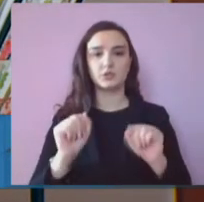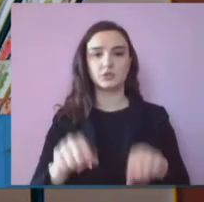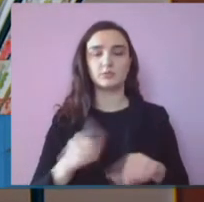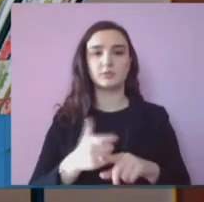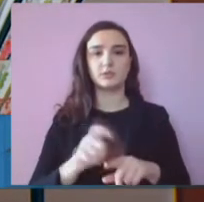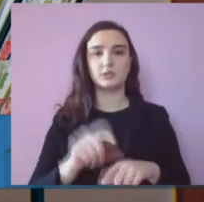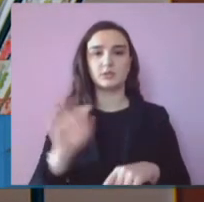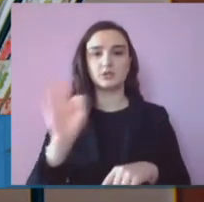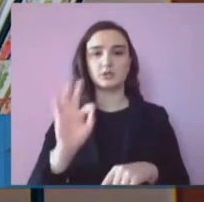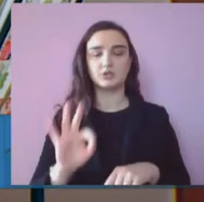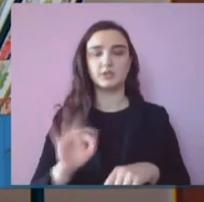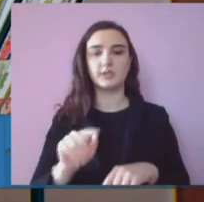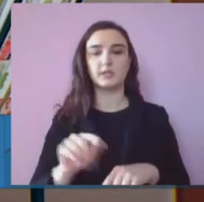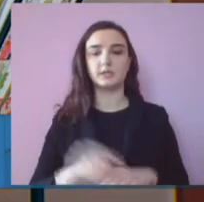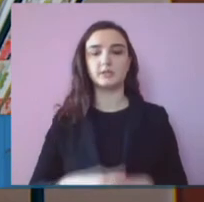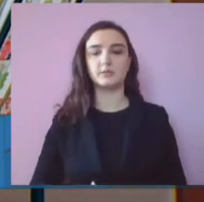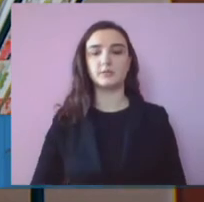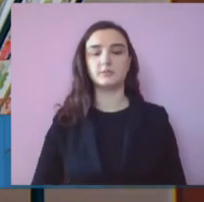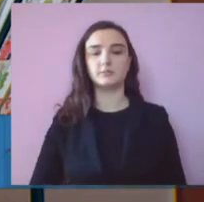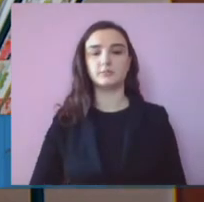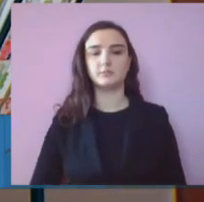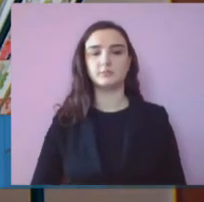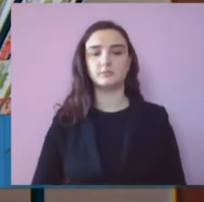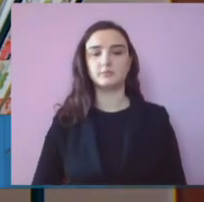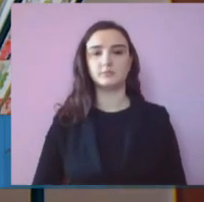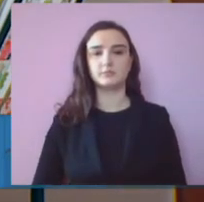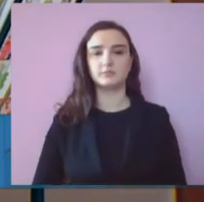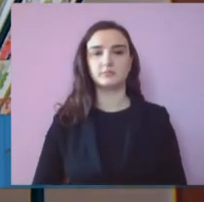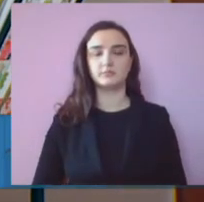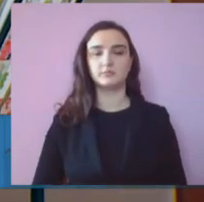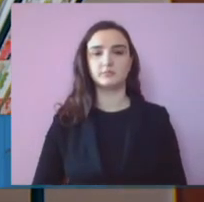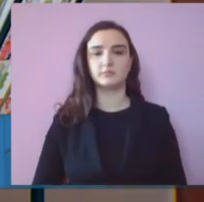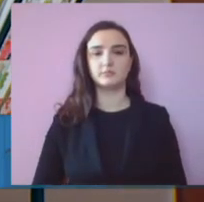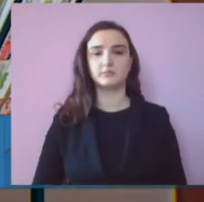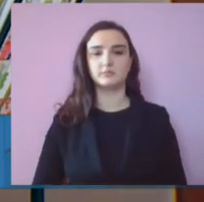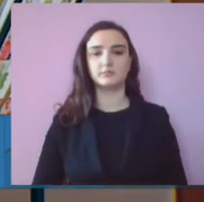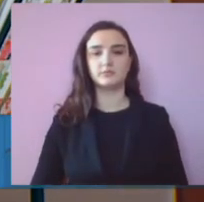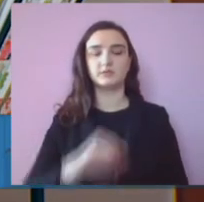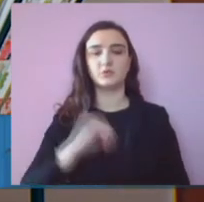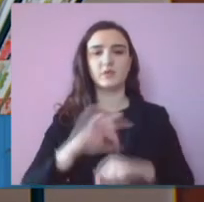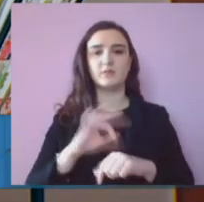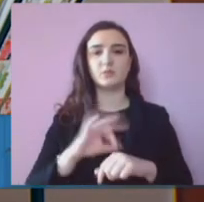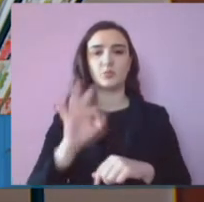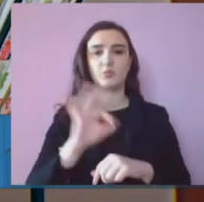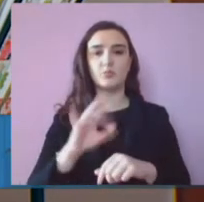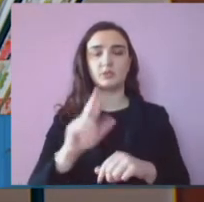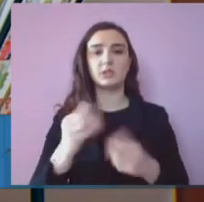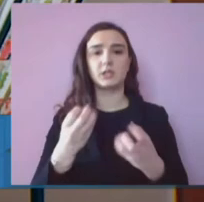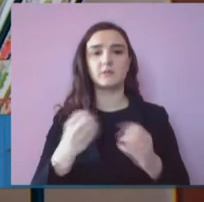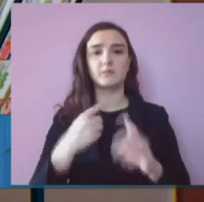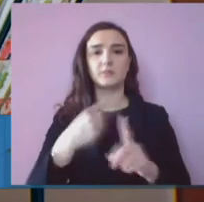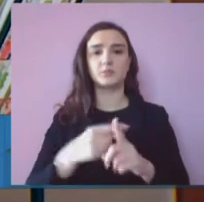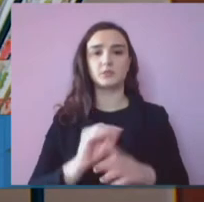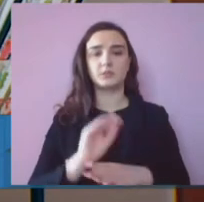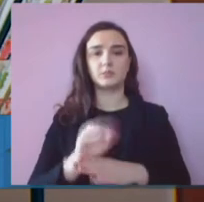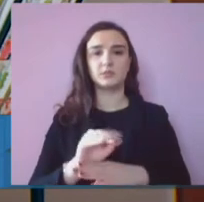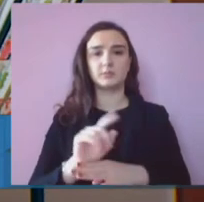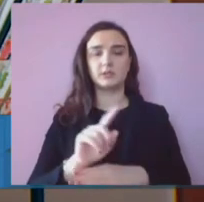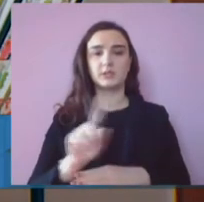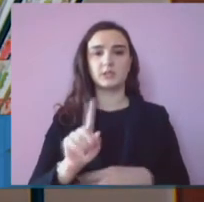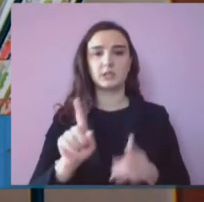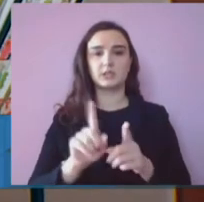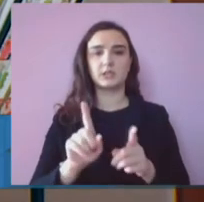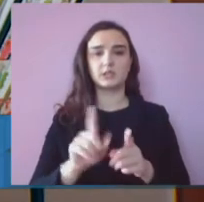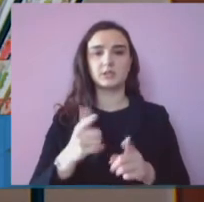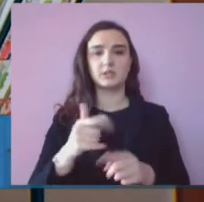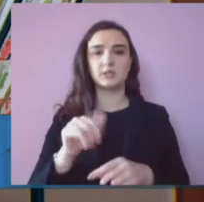იყოს სისხლში გლუკოზის დონის მომატება თვითონ ავადმყოფობის გავლენით და პლუს კიდევ თუ დაემატება რაღაც ასეთი